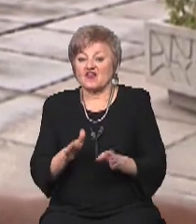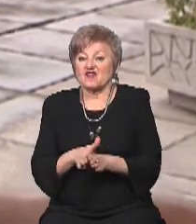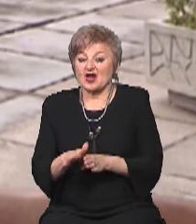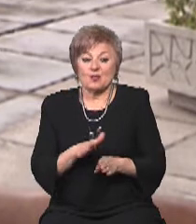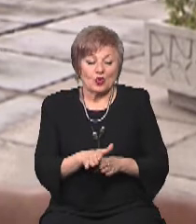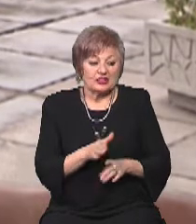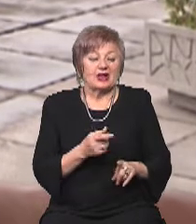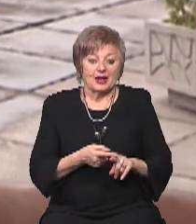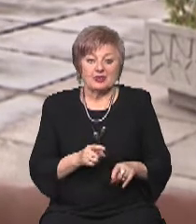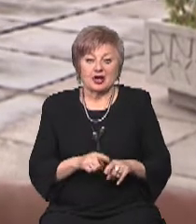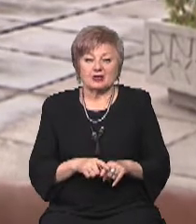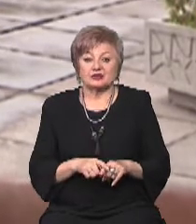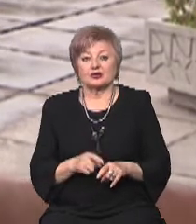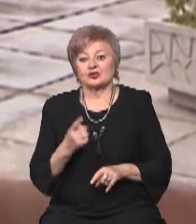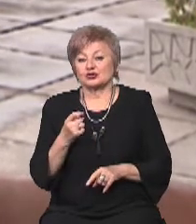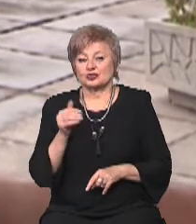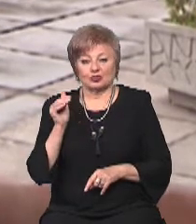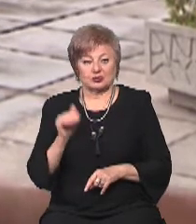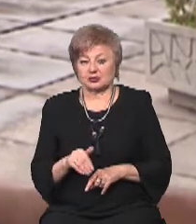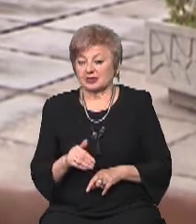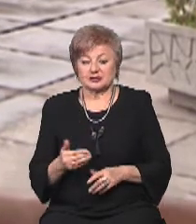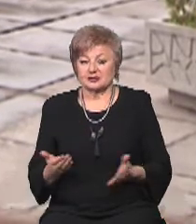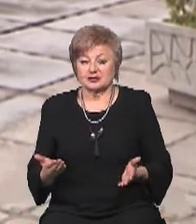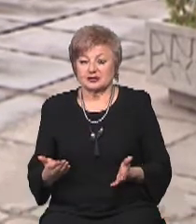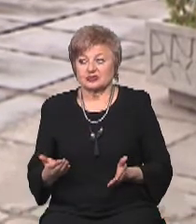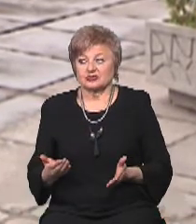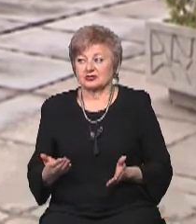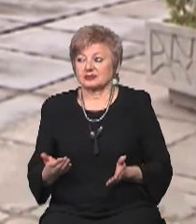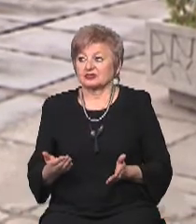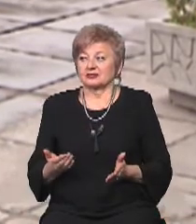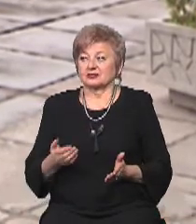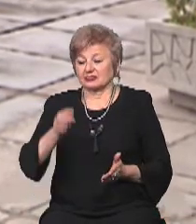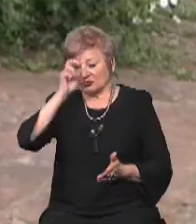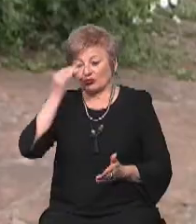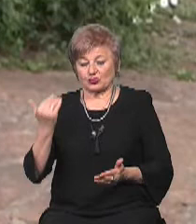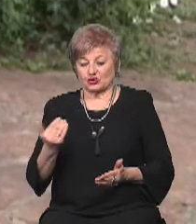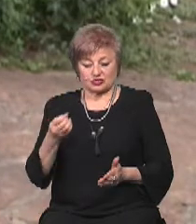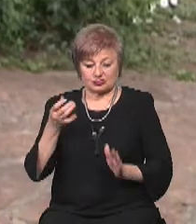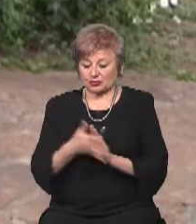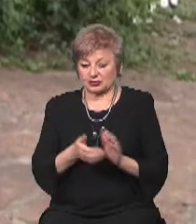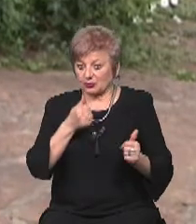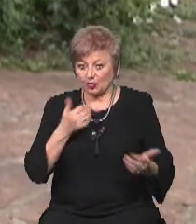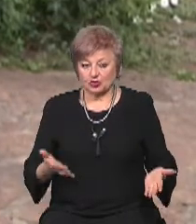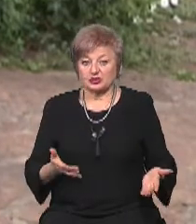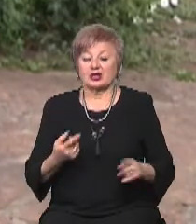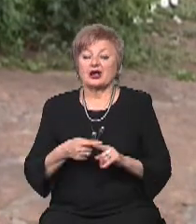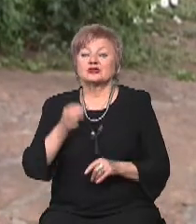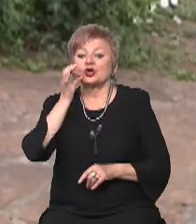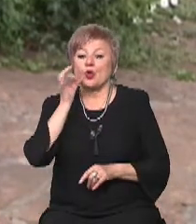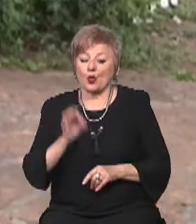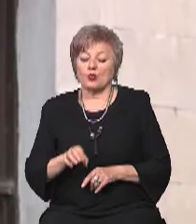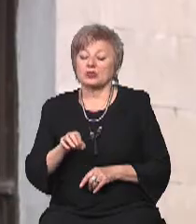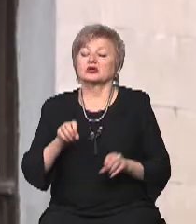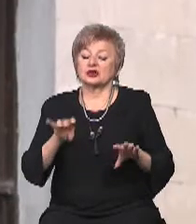реалізовується цей проєкт, то вже ви в 100 тисяч не можете в бюджет войти. Продовжити позитивний досвід вирішили й